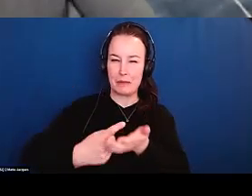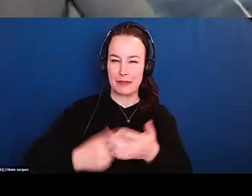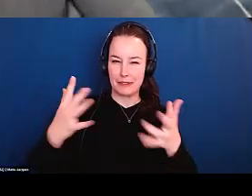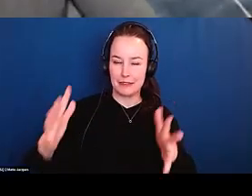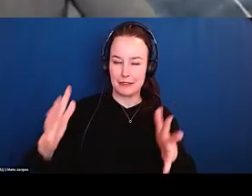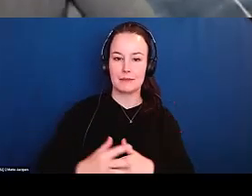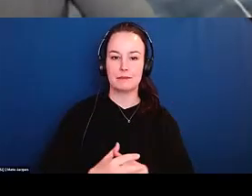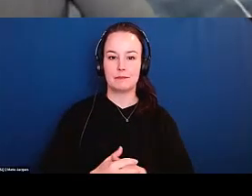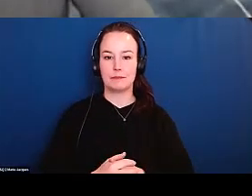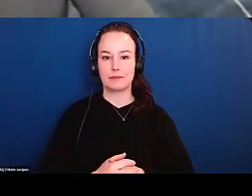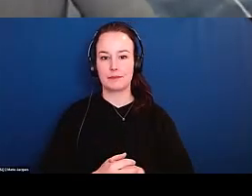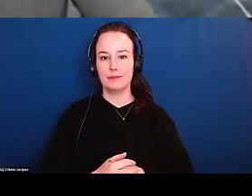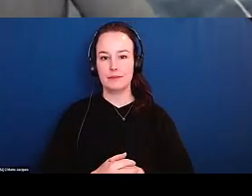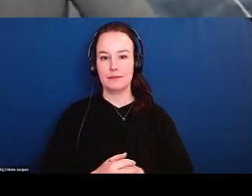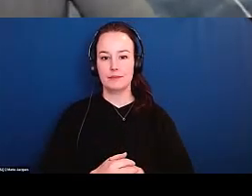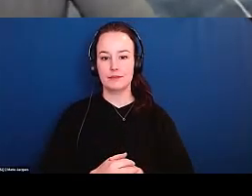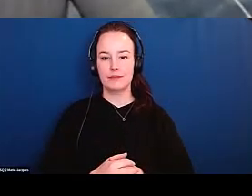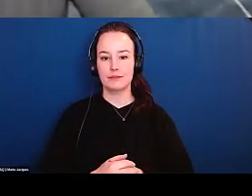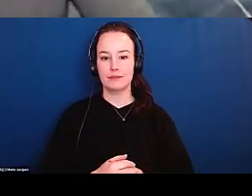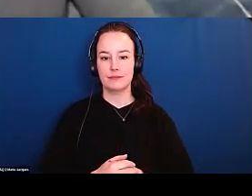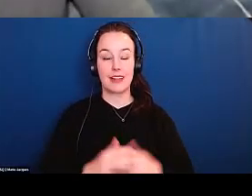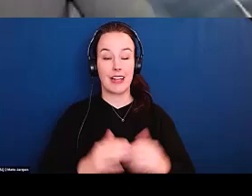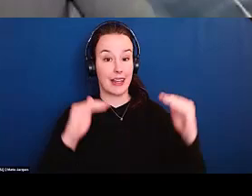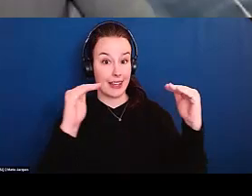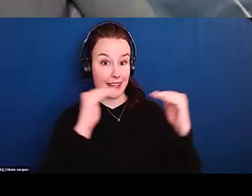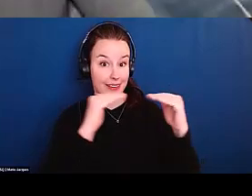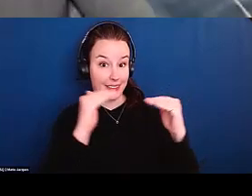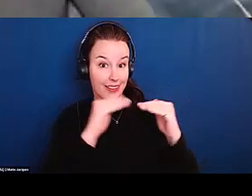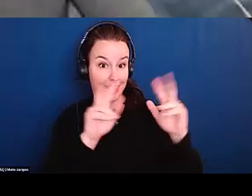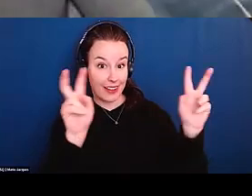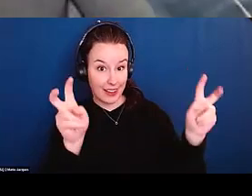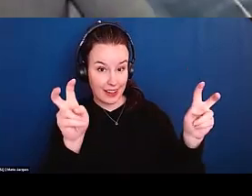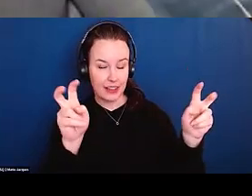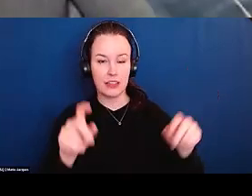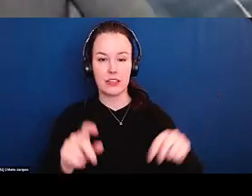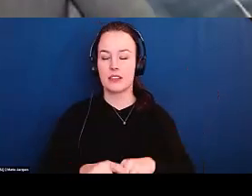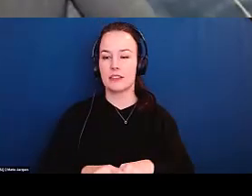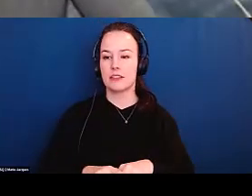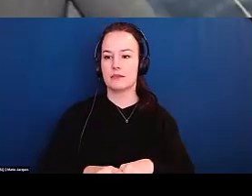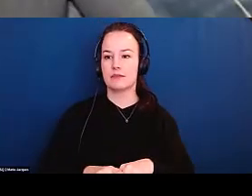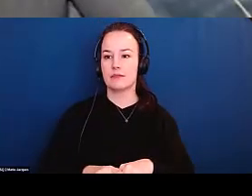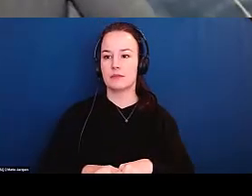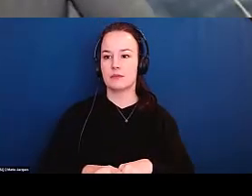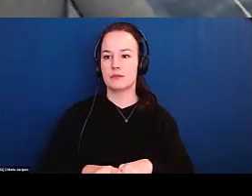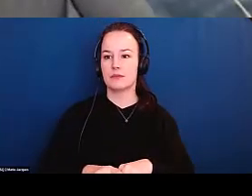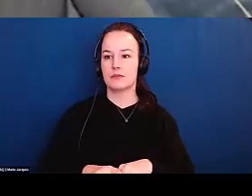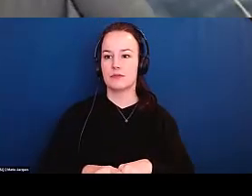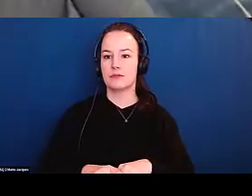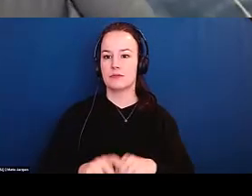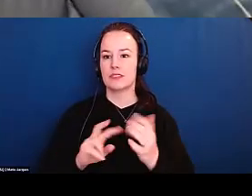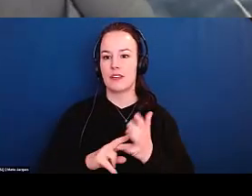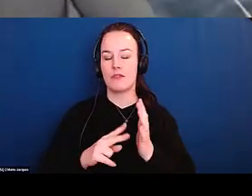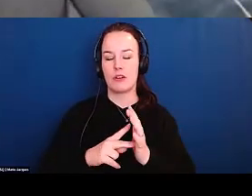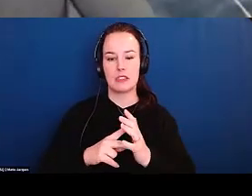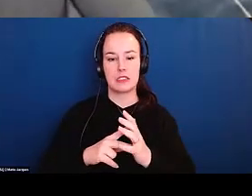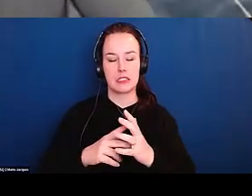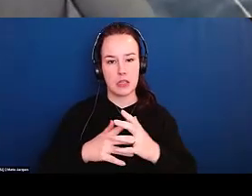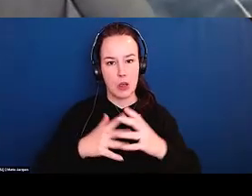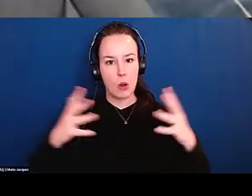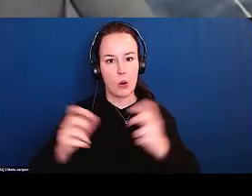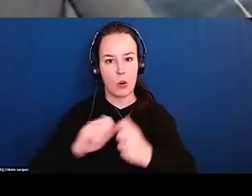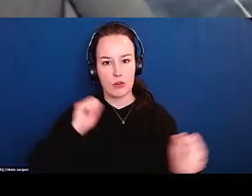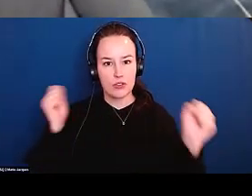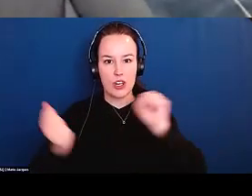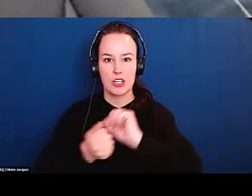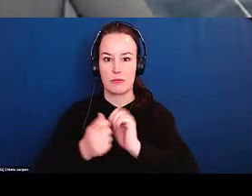sûr, l'équité et changer notre relation à l'équité, cela vient changer la donne